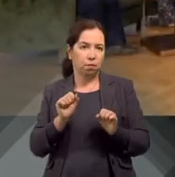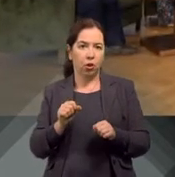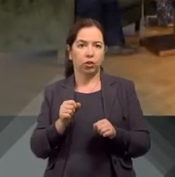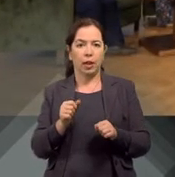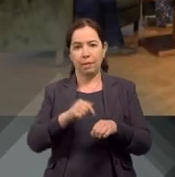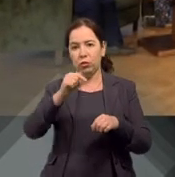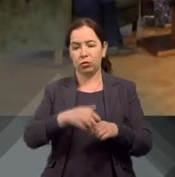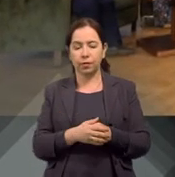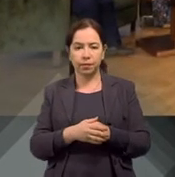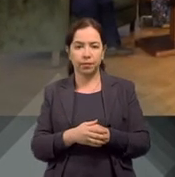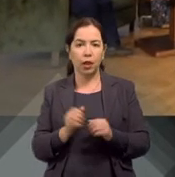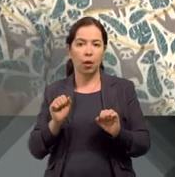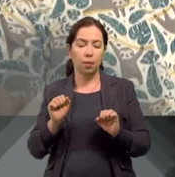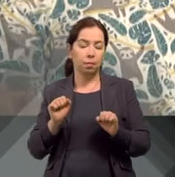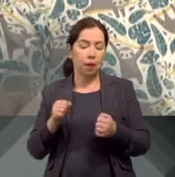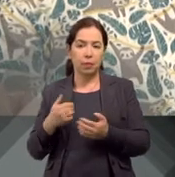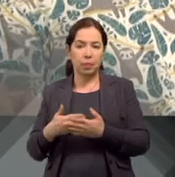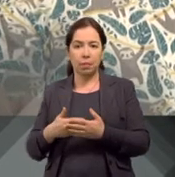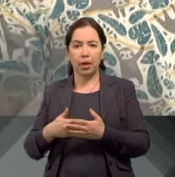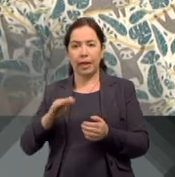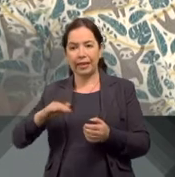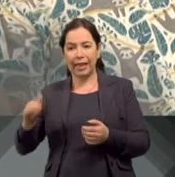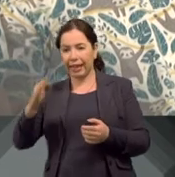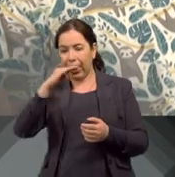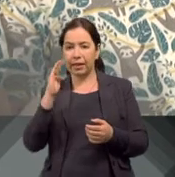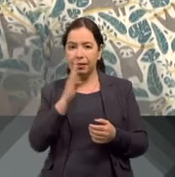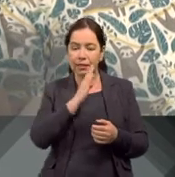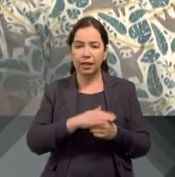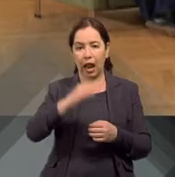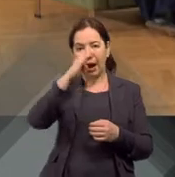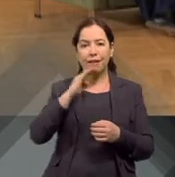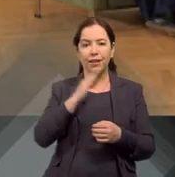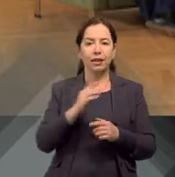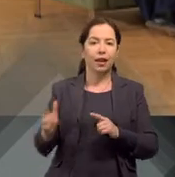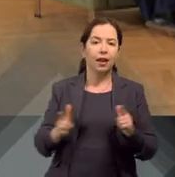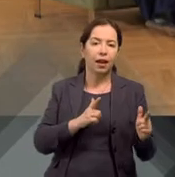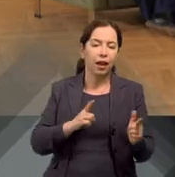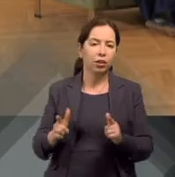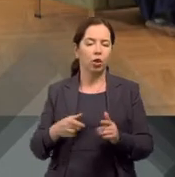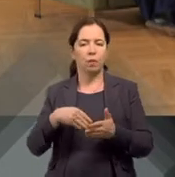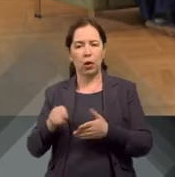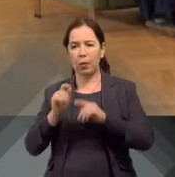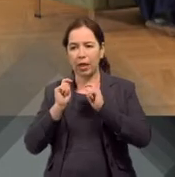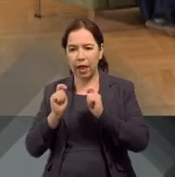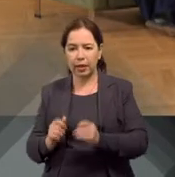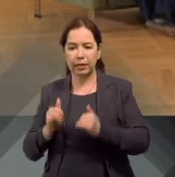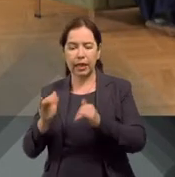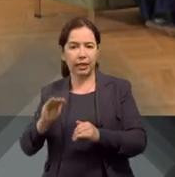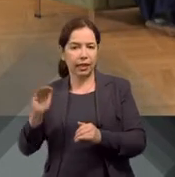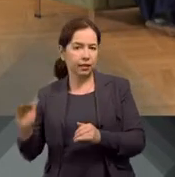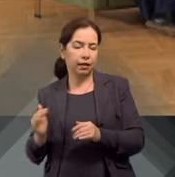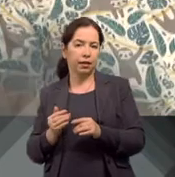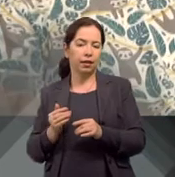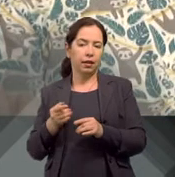примере детей и родителей в плане щедрости. Родители готовы покупать, дарить детям своим что-то, что